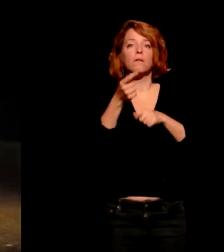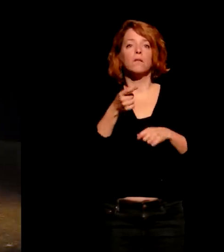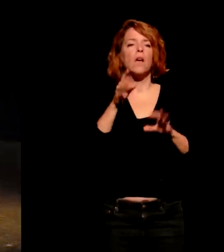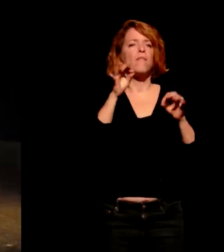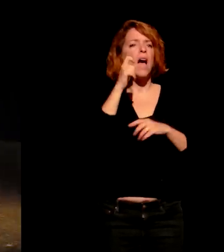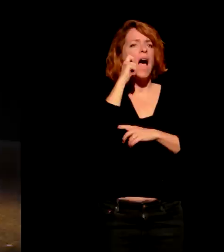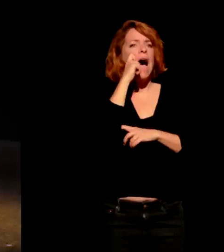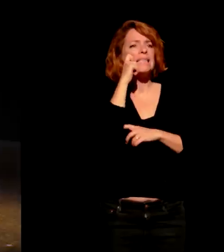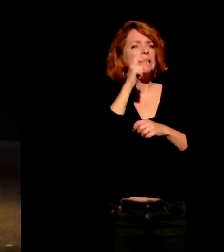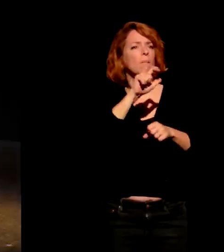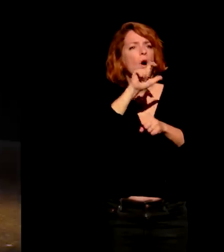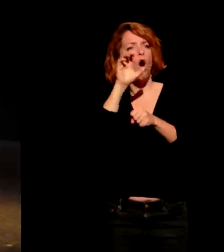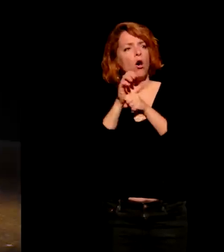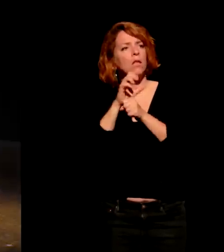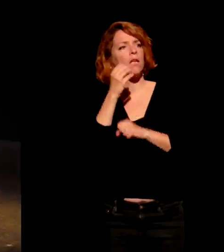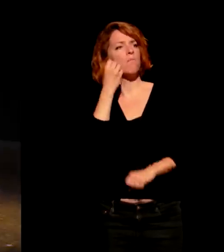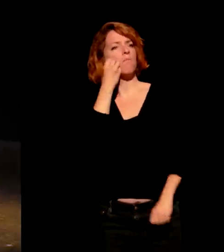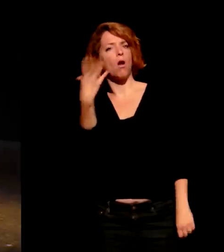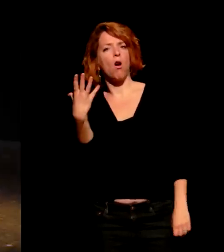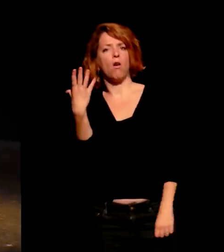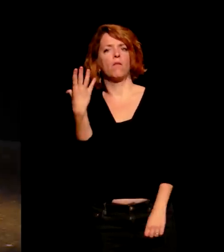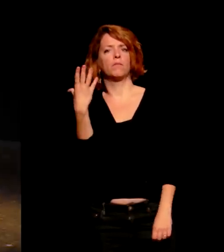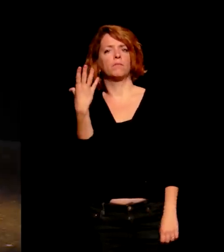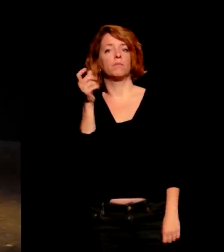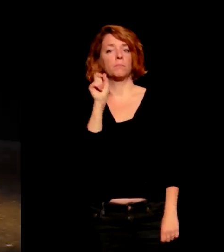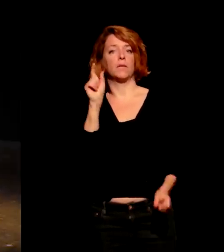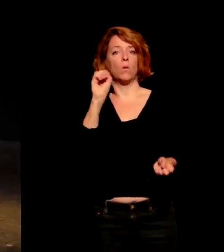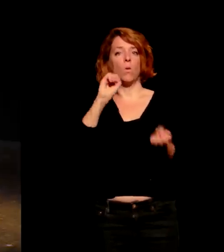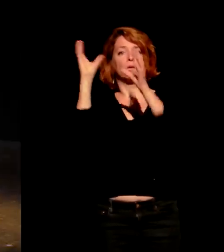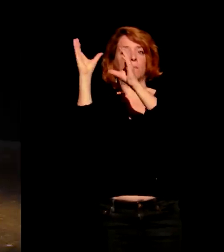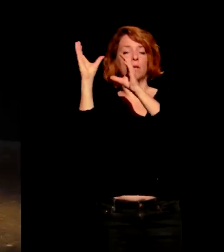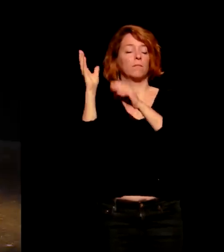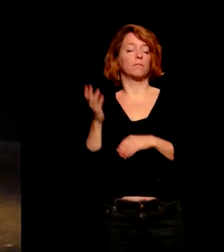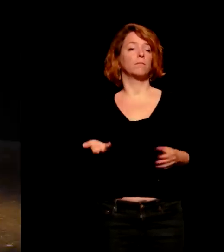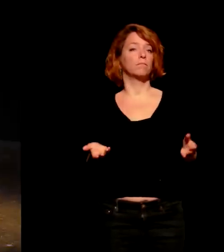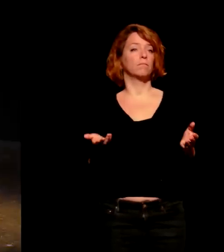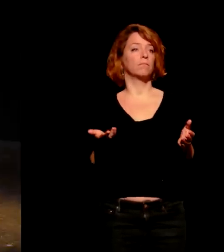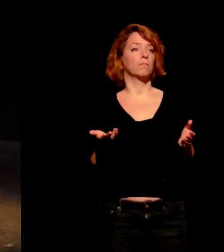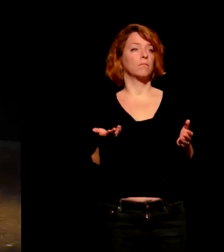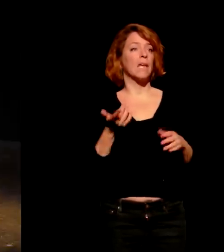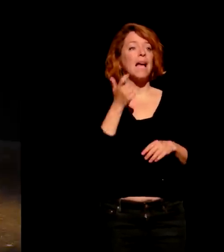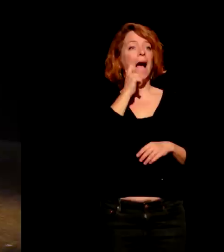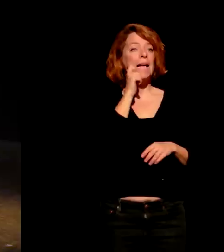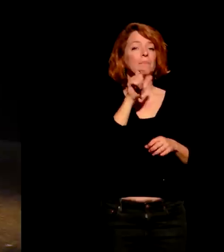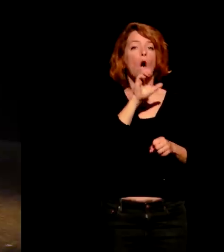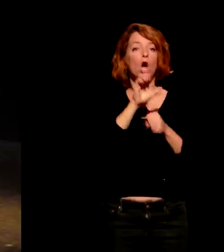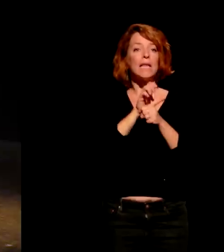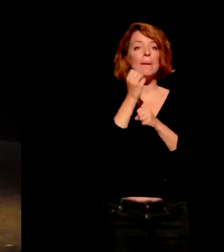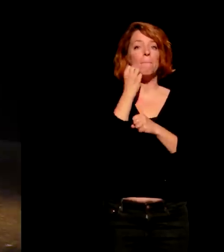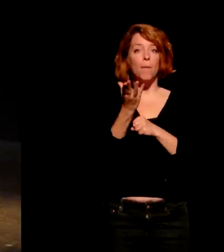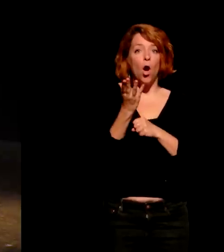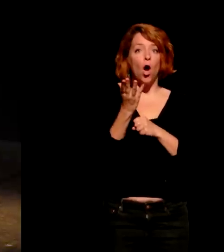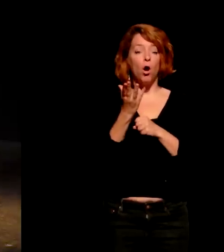le racisme anti-blanc. Et donc j'aimerais juste défendre devant vous que le racisme anti-blanc, ça n'existe